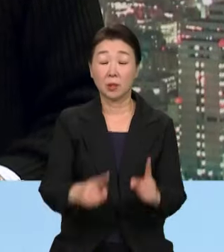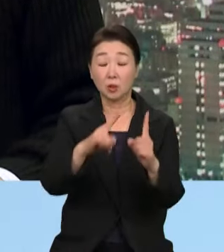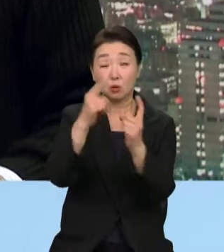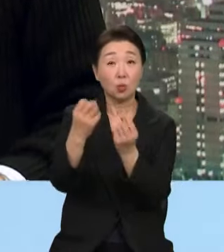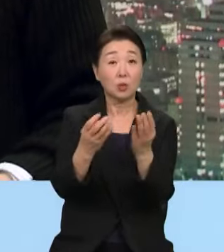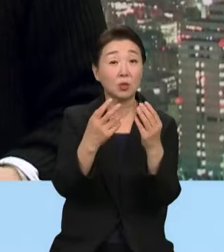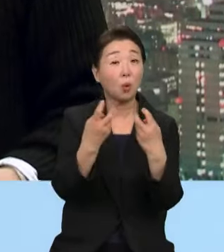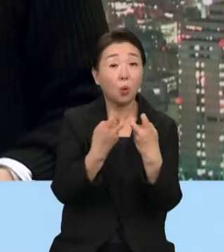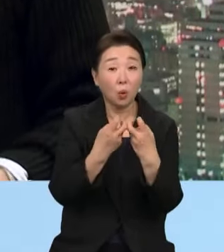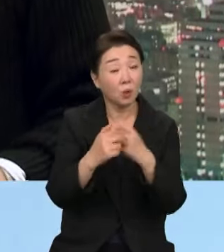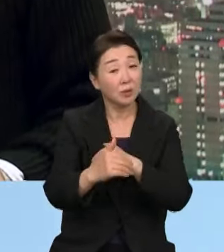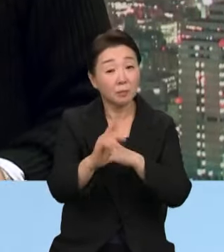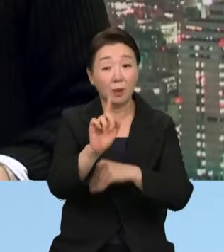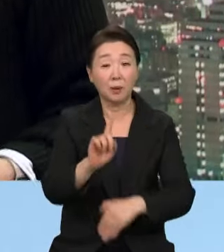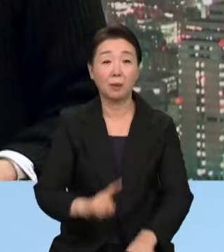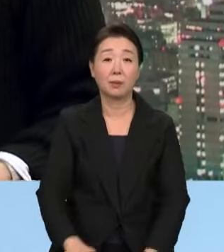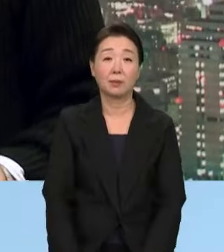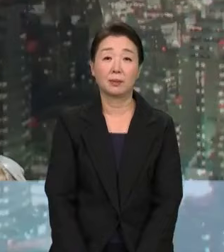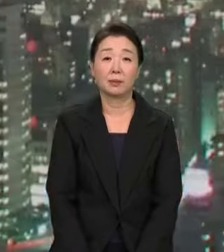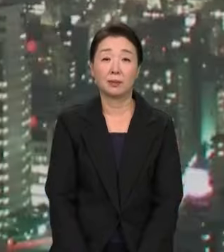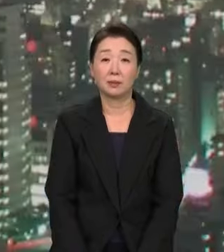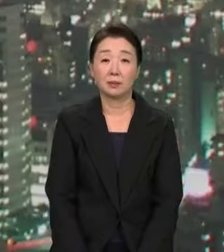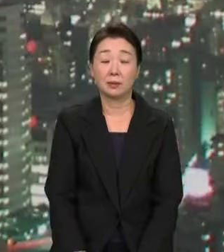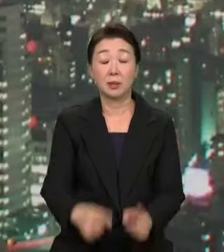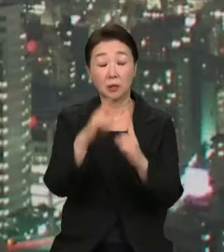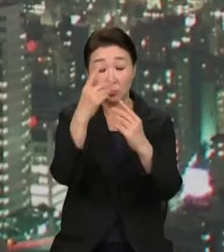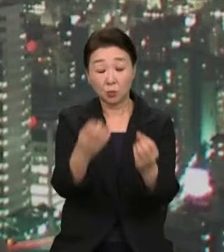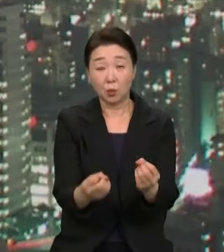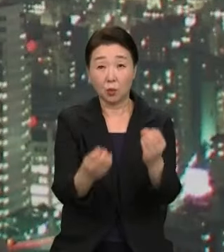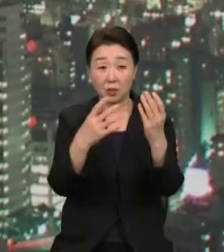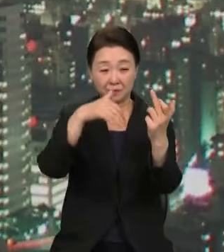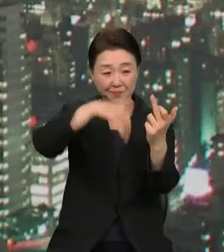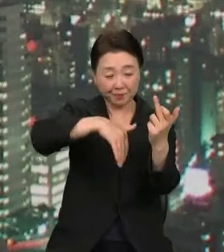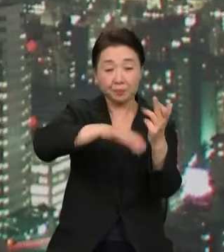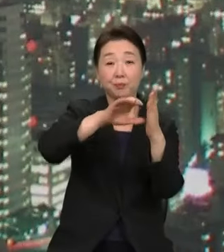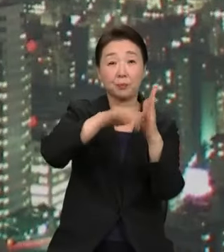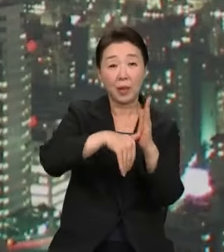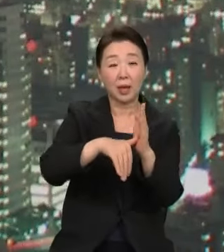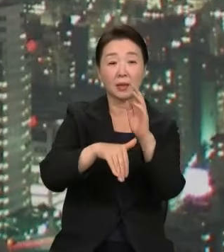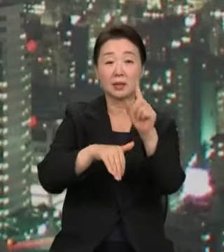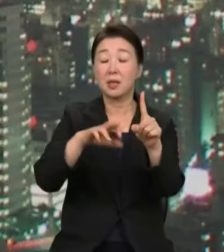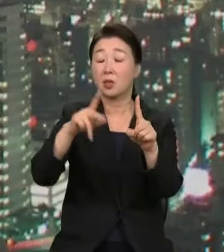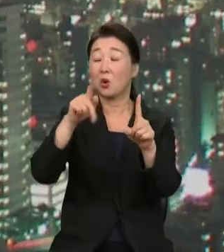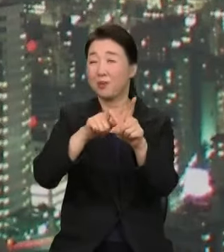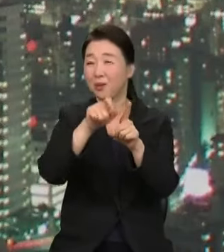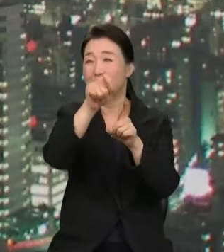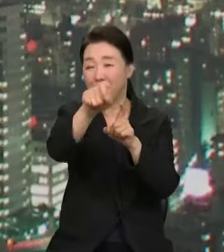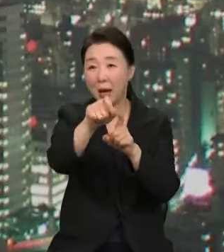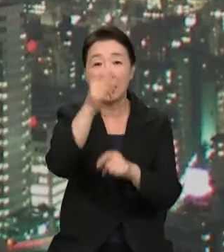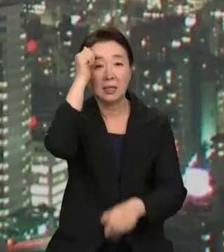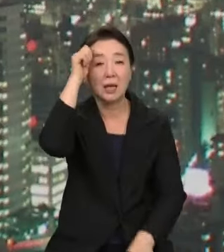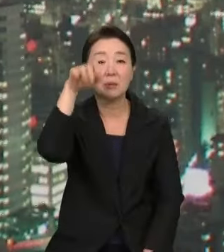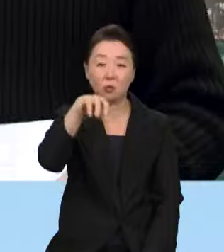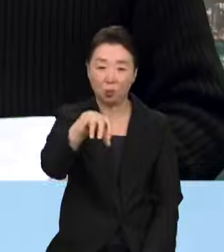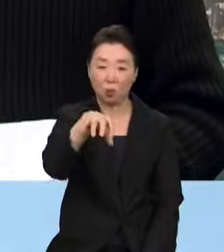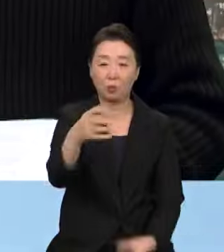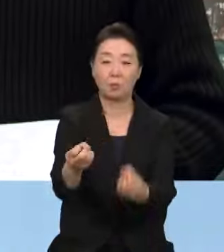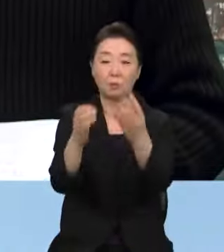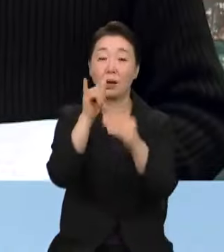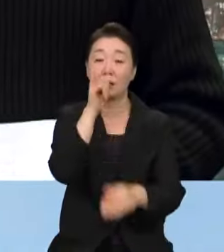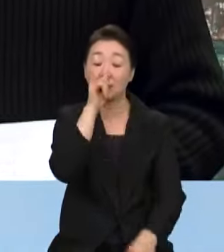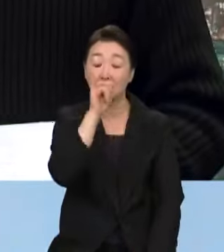어떻게 진행되니까네 추도식은 사도 강산에서 1km 떨어진 기숙 터에서 진행이 됐는데요